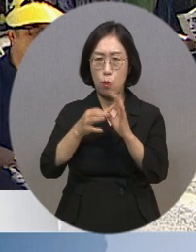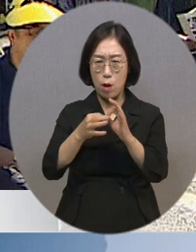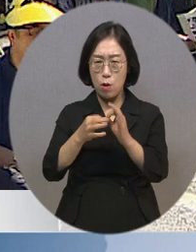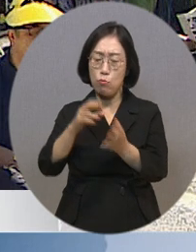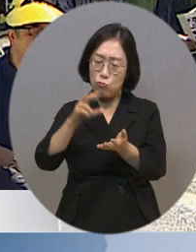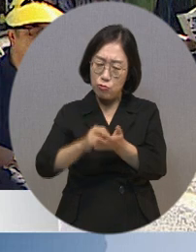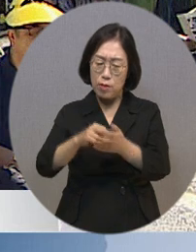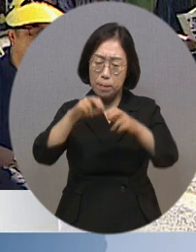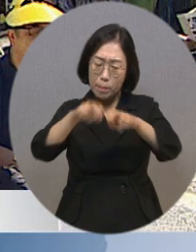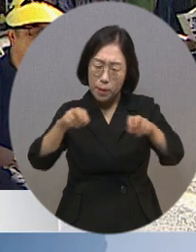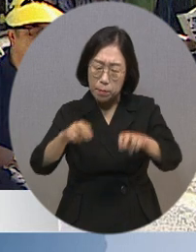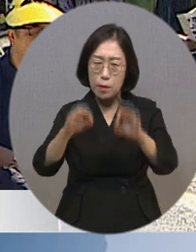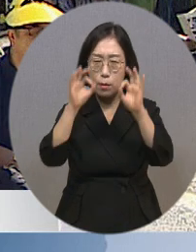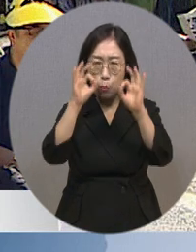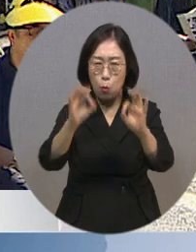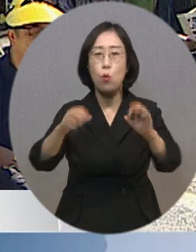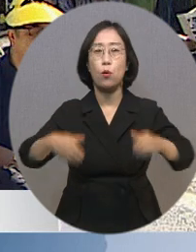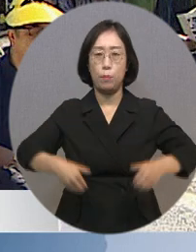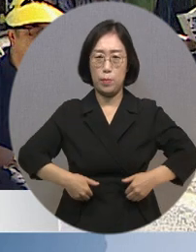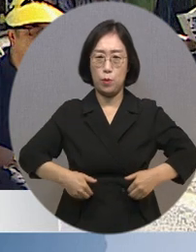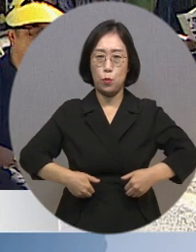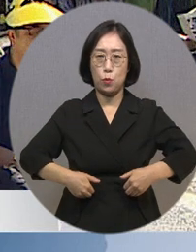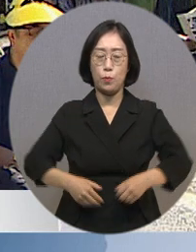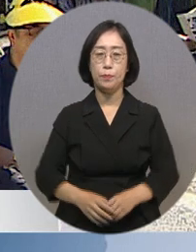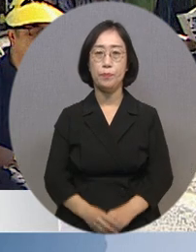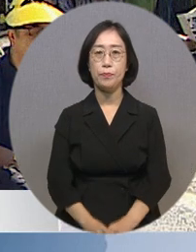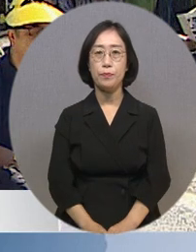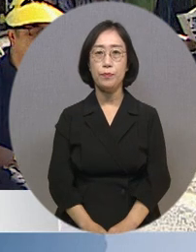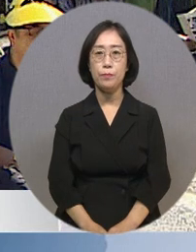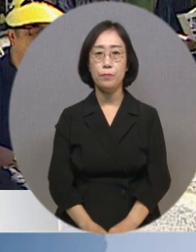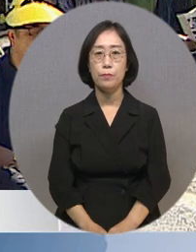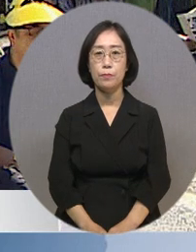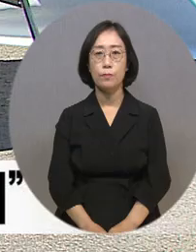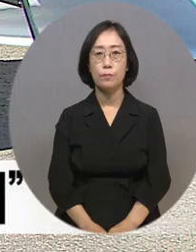되짚어 보여주고 있습니다. 박성용 기자가 전해드립니다.